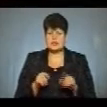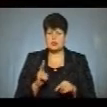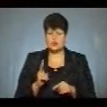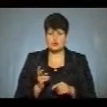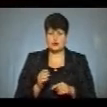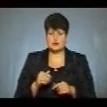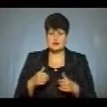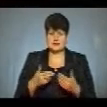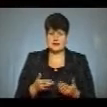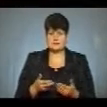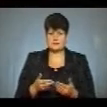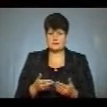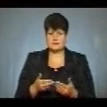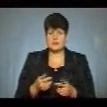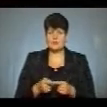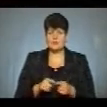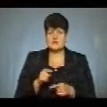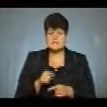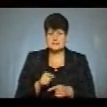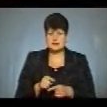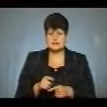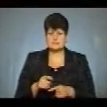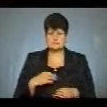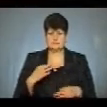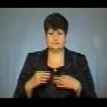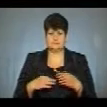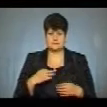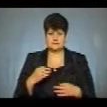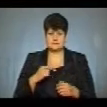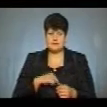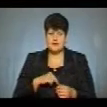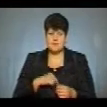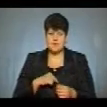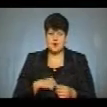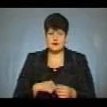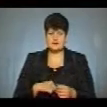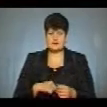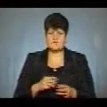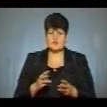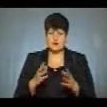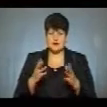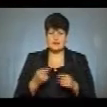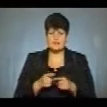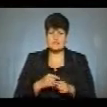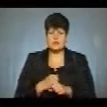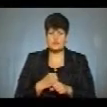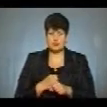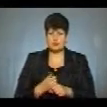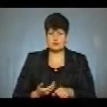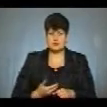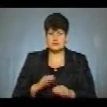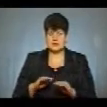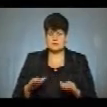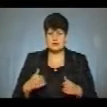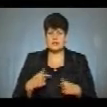такі. Бо це таке нервове і моральне, і духовне вигорання – це робота наживо з дітьми. Ми і